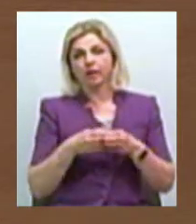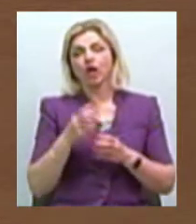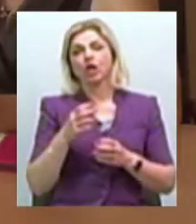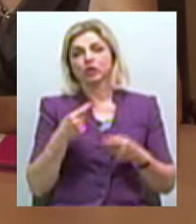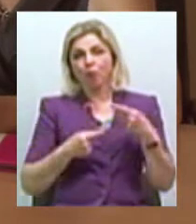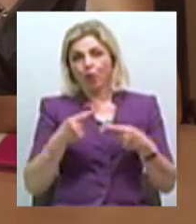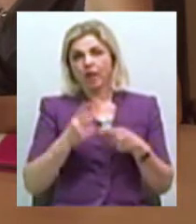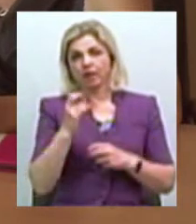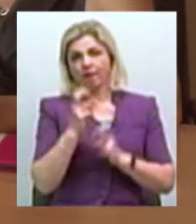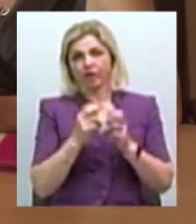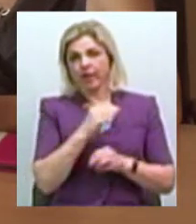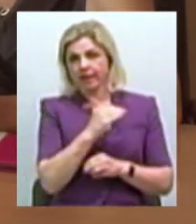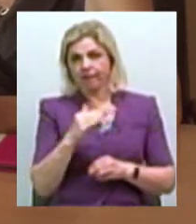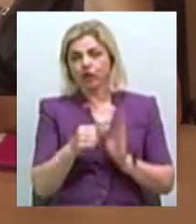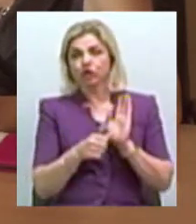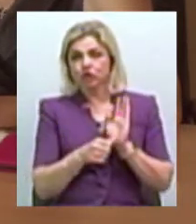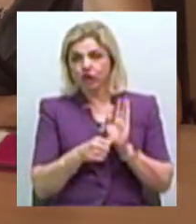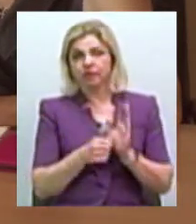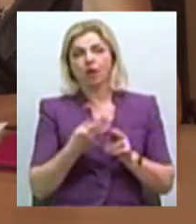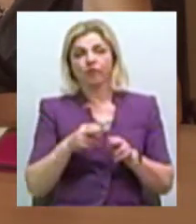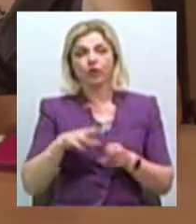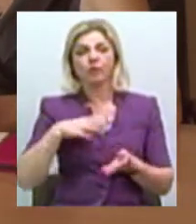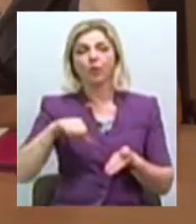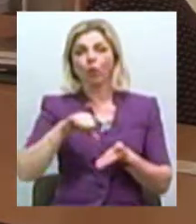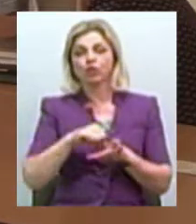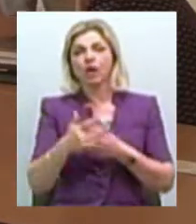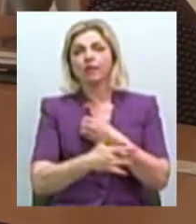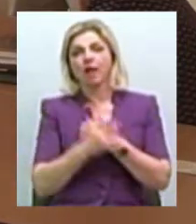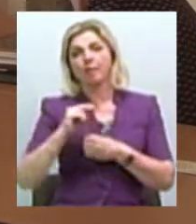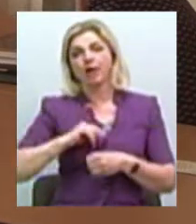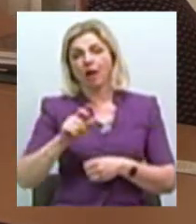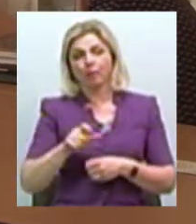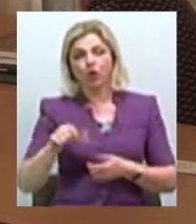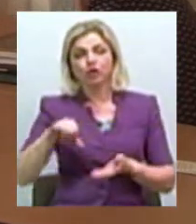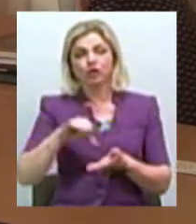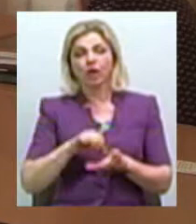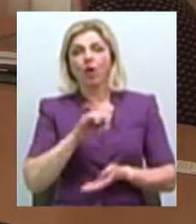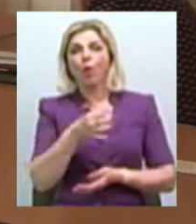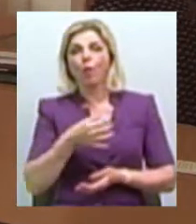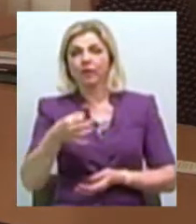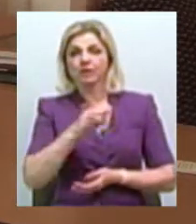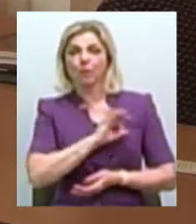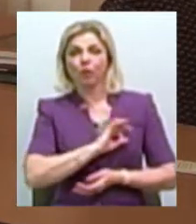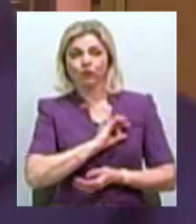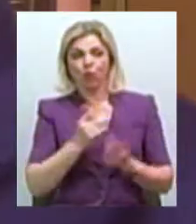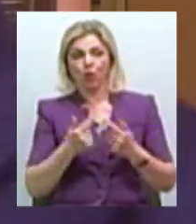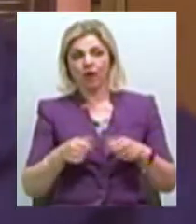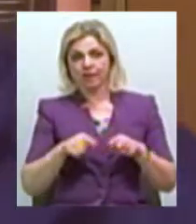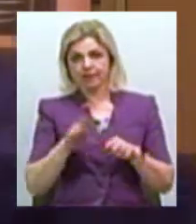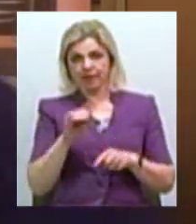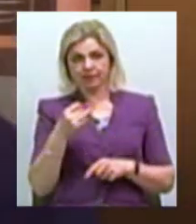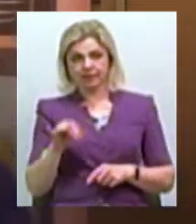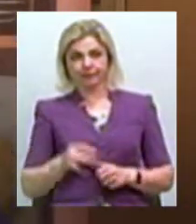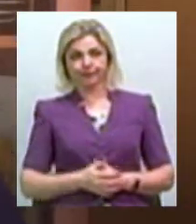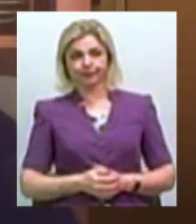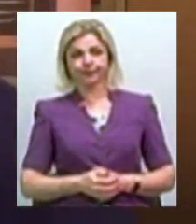рівні, з них 6, в яких брали участь наймані працівники, члени обласних профспілкових організацій. Ми